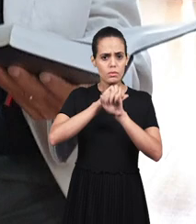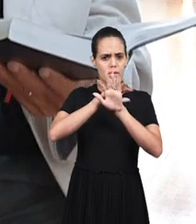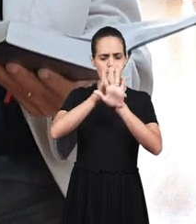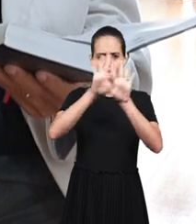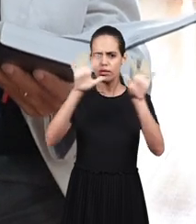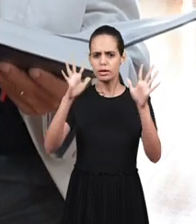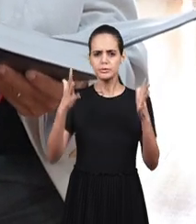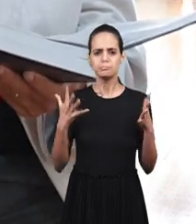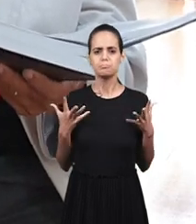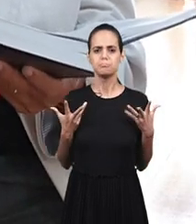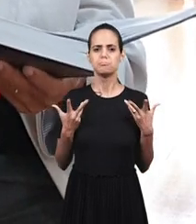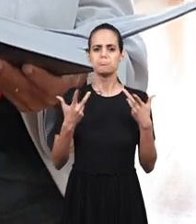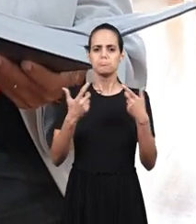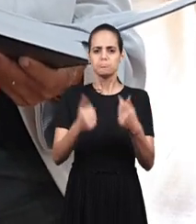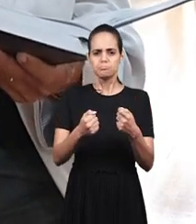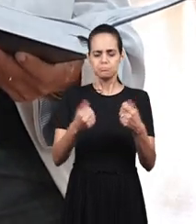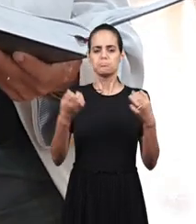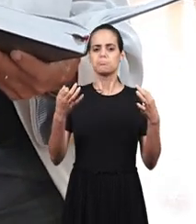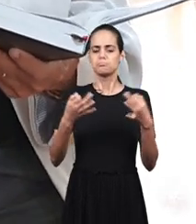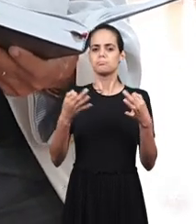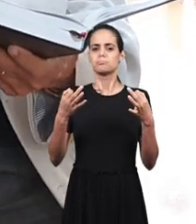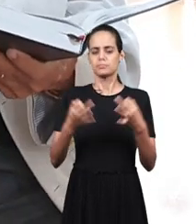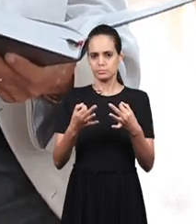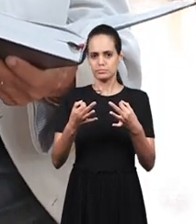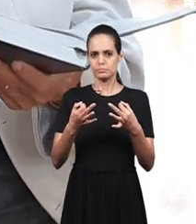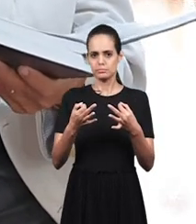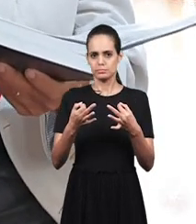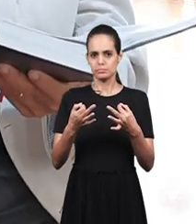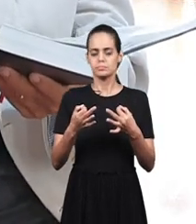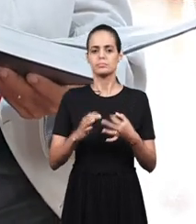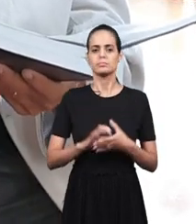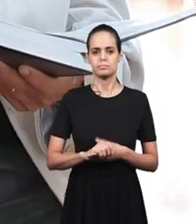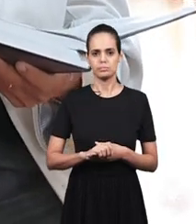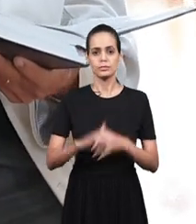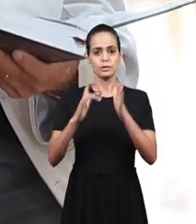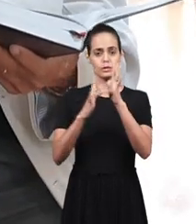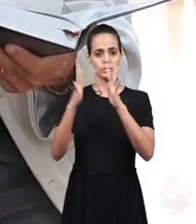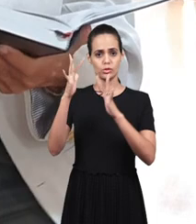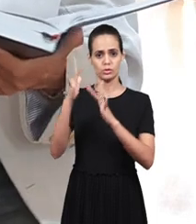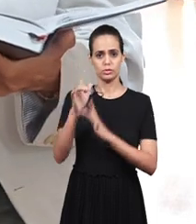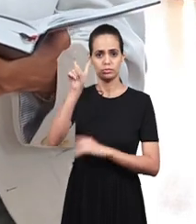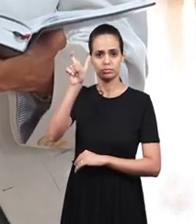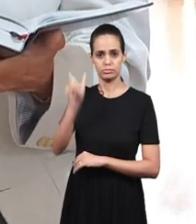à l'Ancien Testament de la manière la plus claire et extraordinaire,